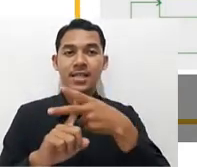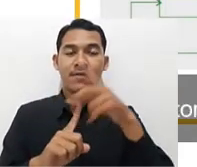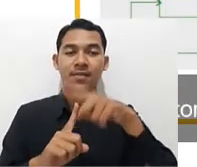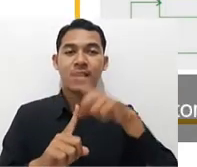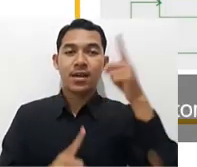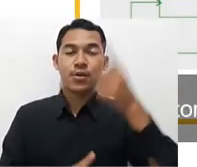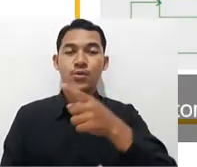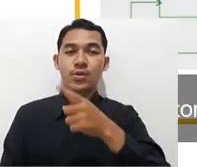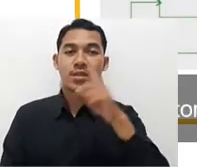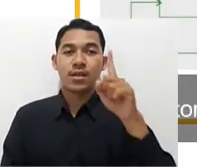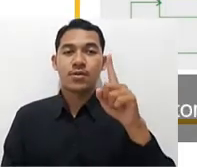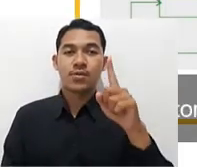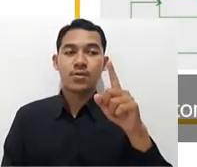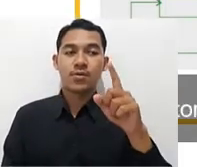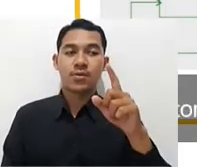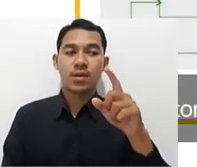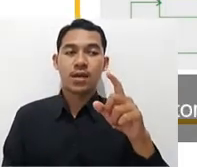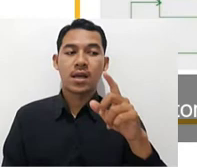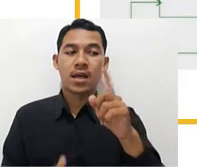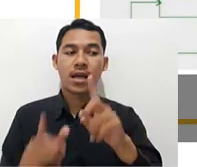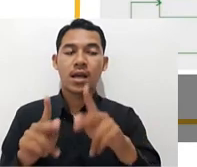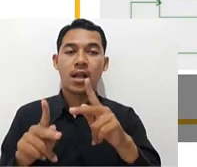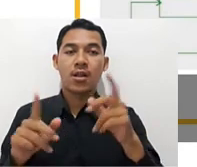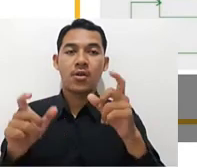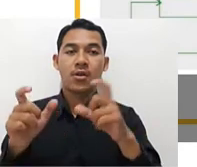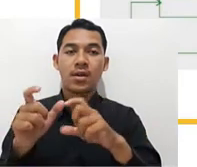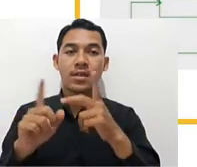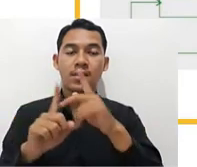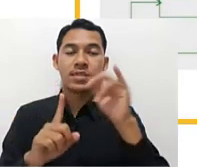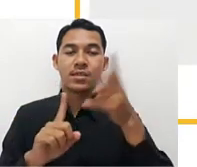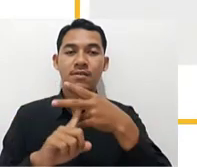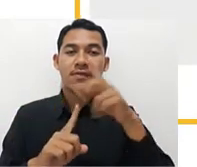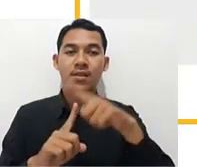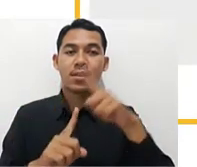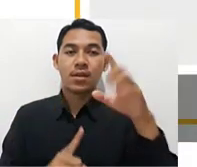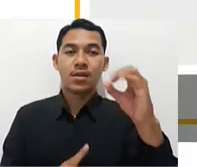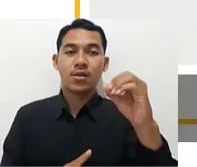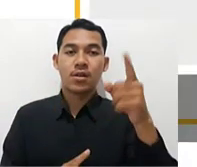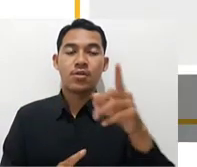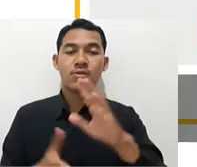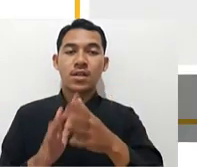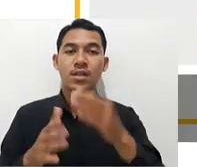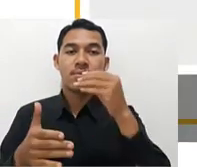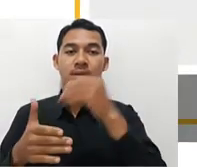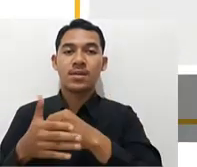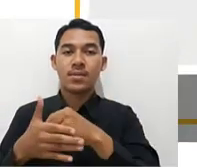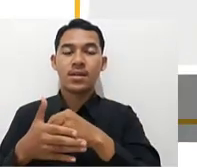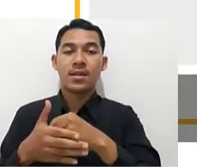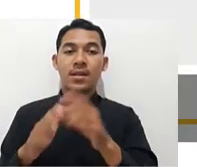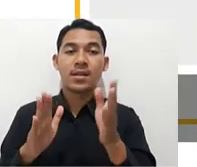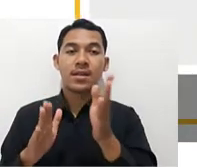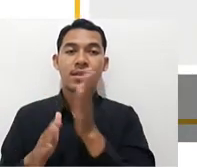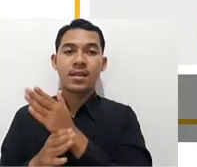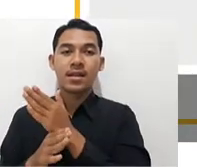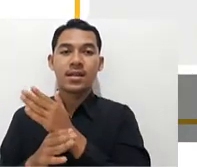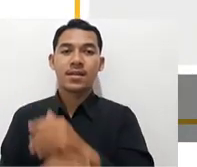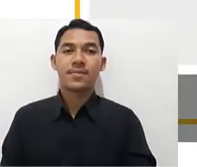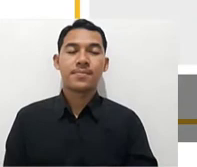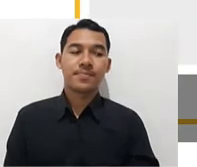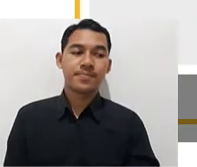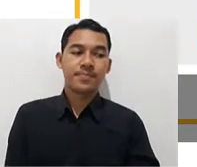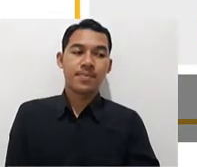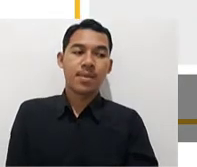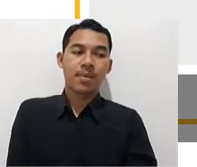nilainya 0, otomatis dia hanya berperan sebagai penyimpanan. Gitu ya. Oke, last terakhir di sini